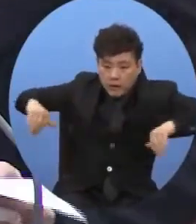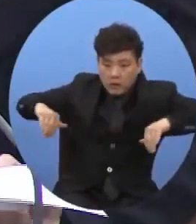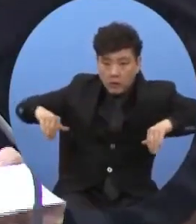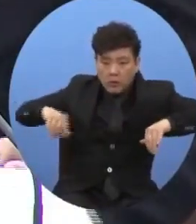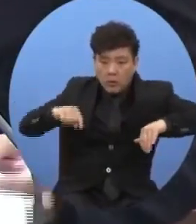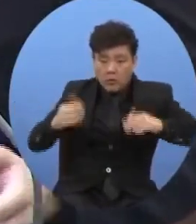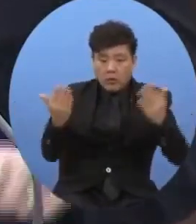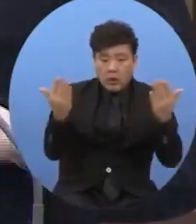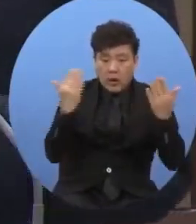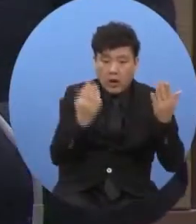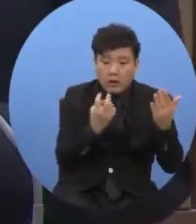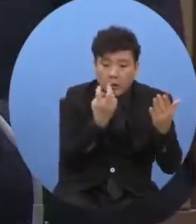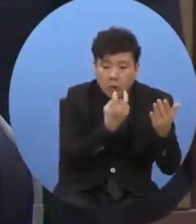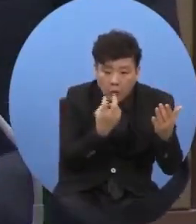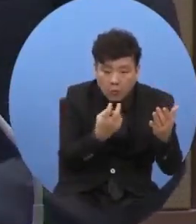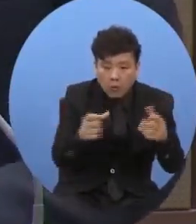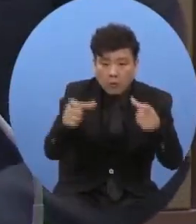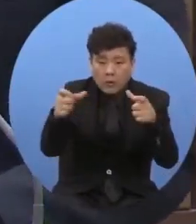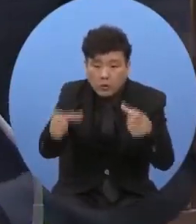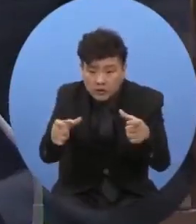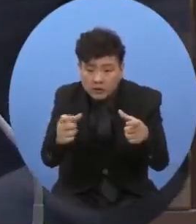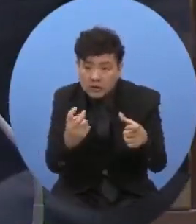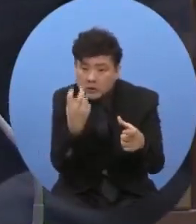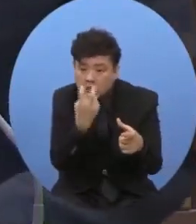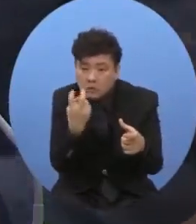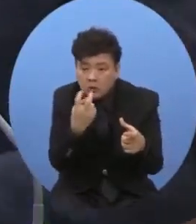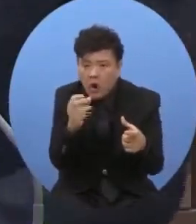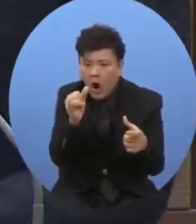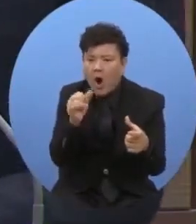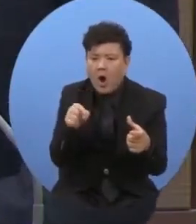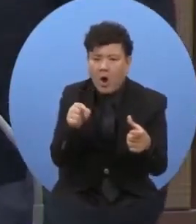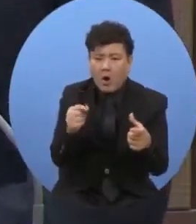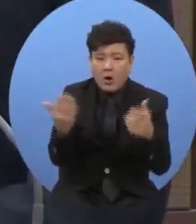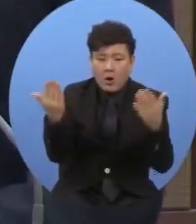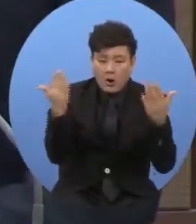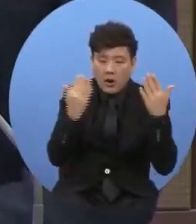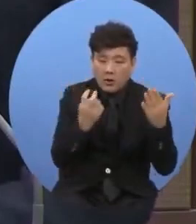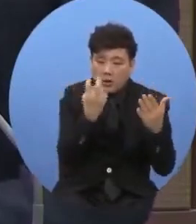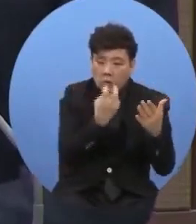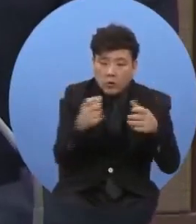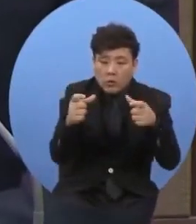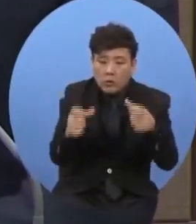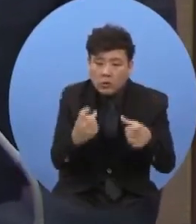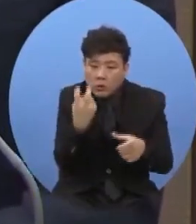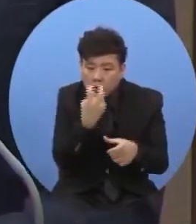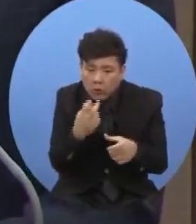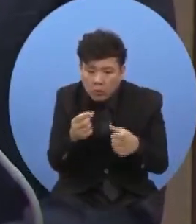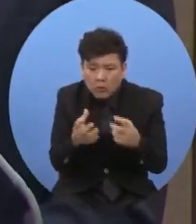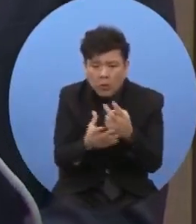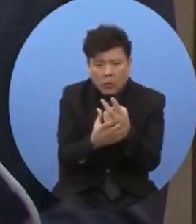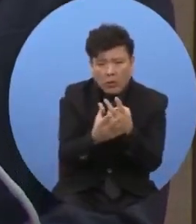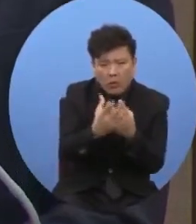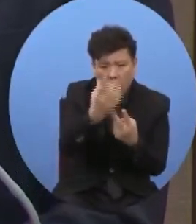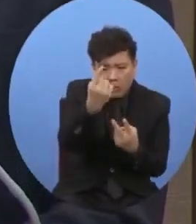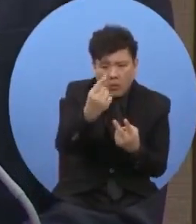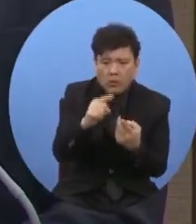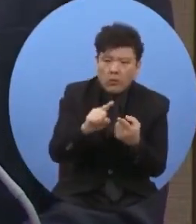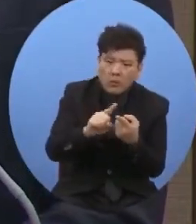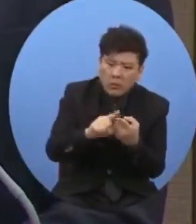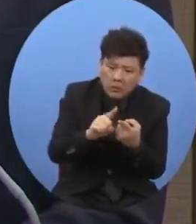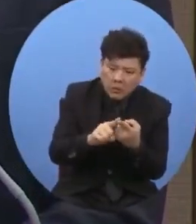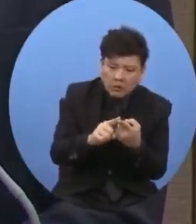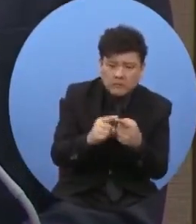이제 학교 돌봄이 있고 지자체 돌봄이 있습니다. 그래서 이 학교 돌봄과 지자체 돌봄 어떻게 통합적으로 운영할 것인가 하는 고민이